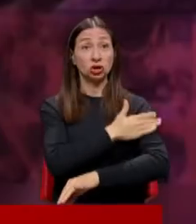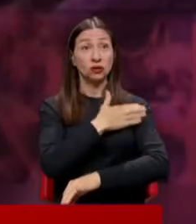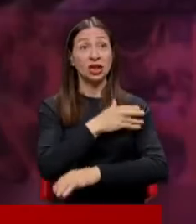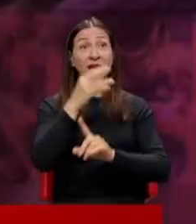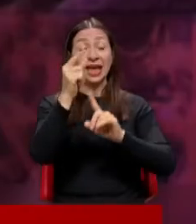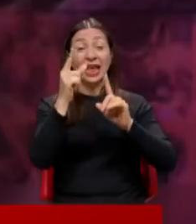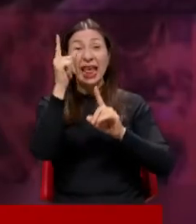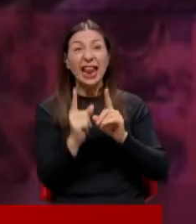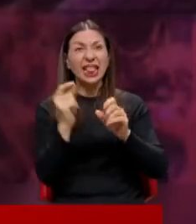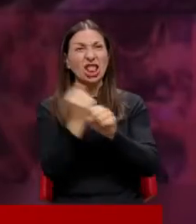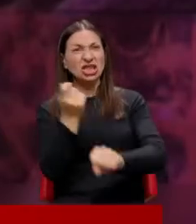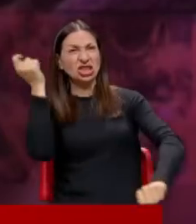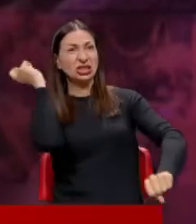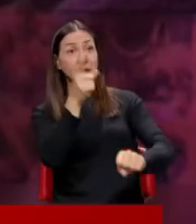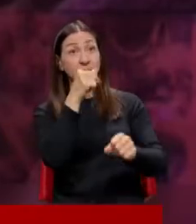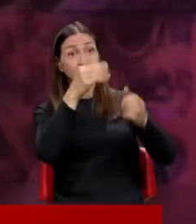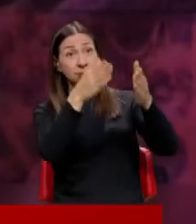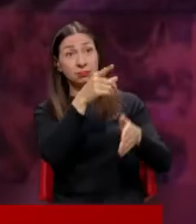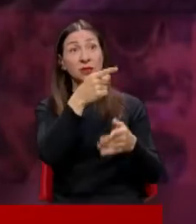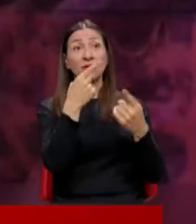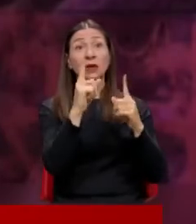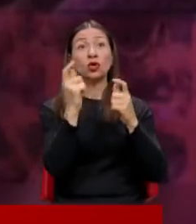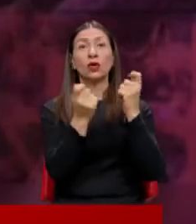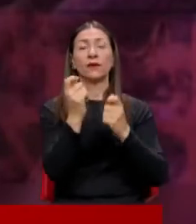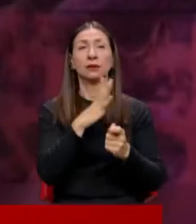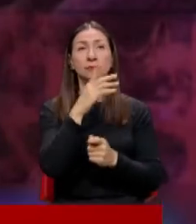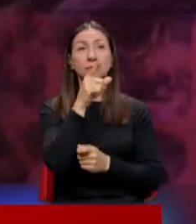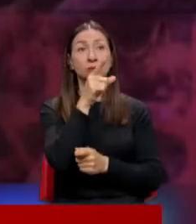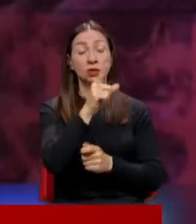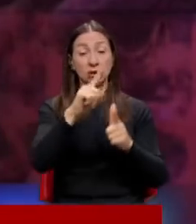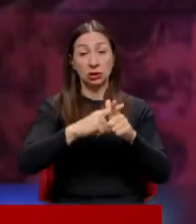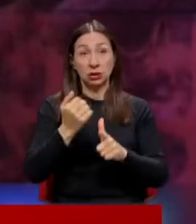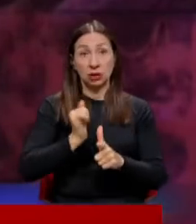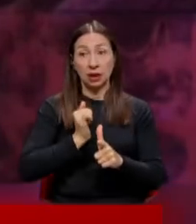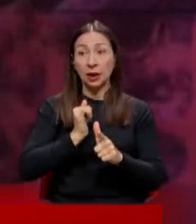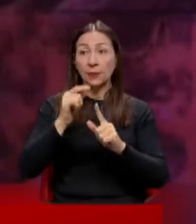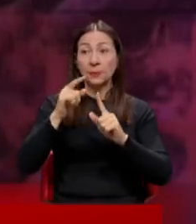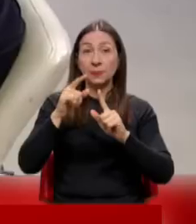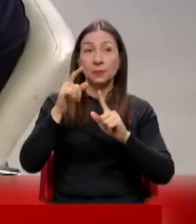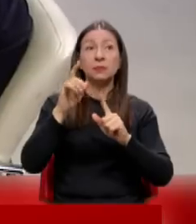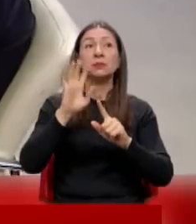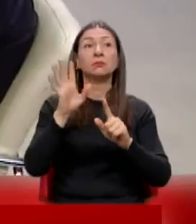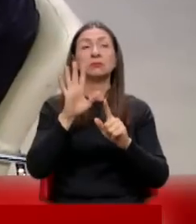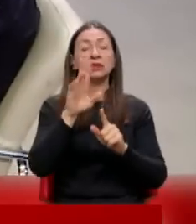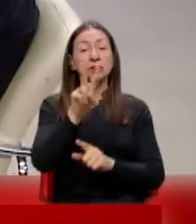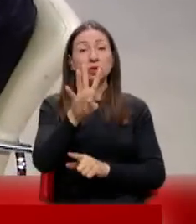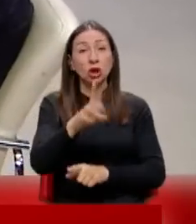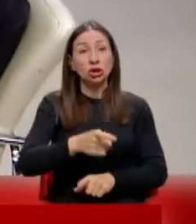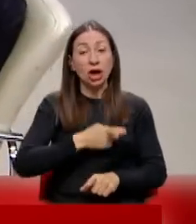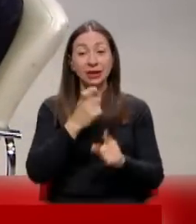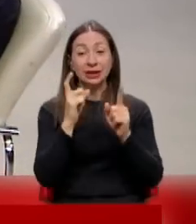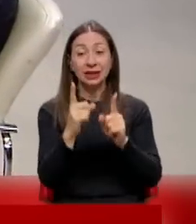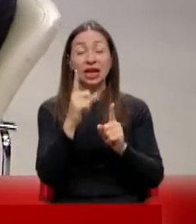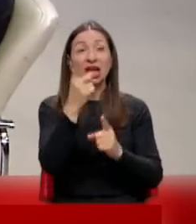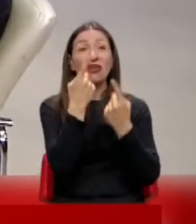taş atanlardan bir tanesi. Bir tanesi. Şu. Farklı bir görevi de var. Bu şey, jandarma istihbarata göre. Değil, kolon. 24 saat